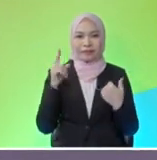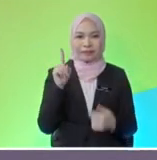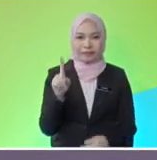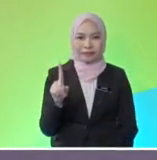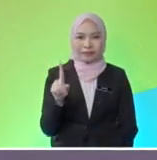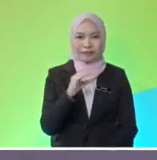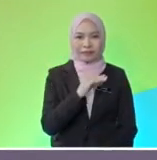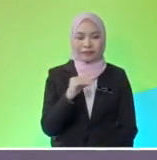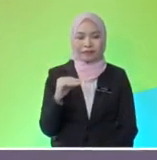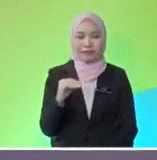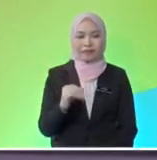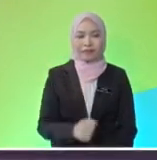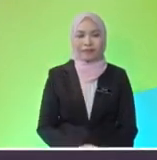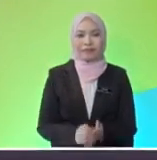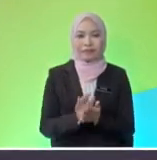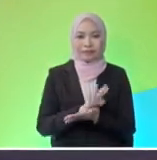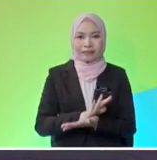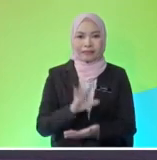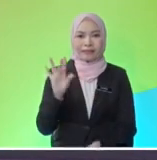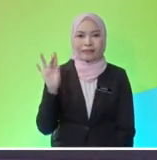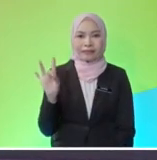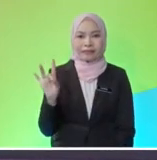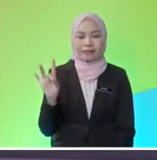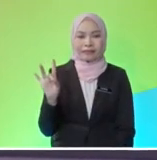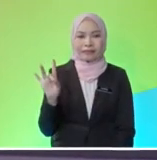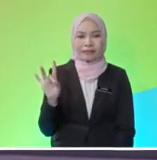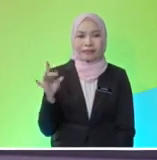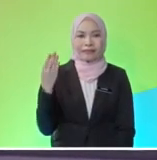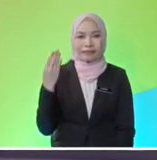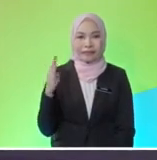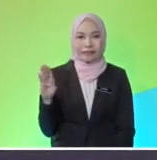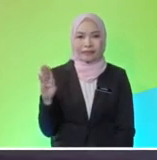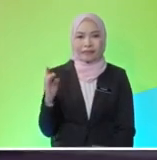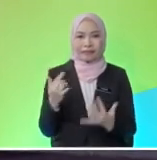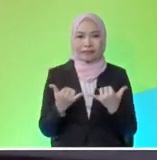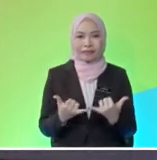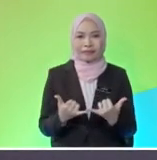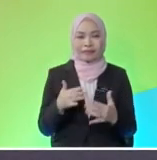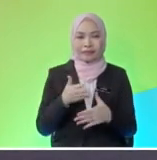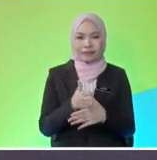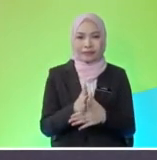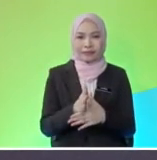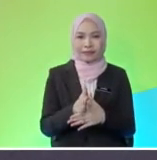jadi 18. Okey, sekarang kita teruskan lagi. Nombor